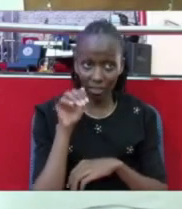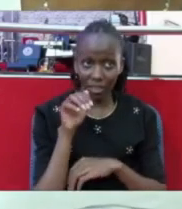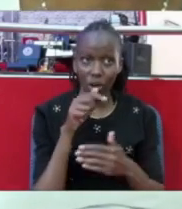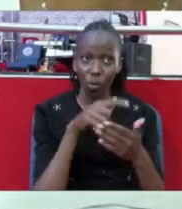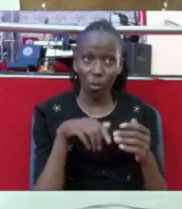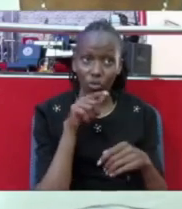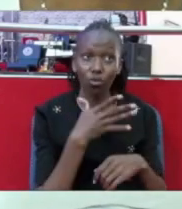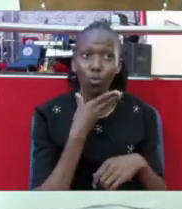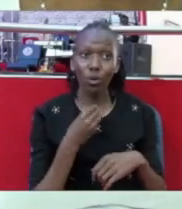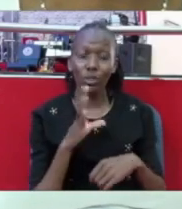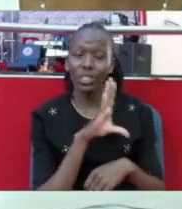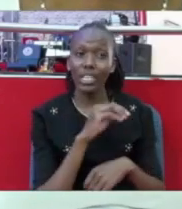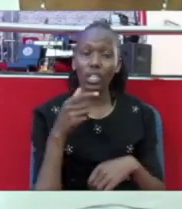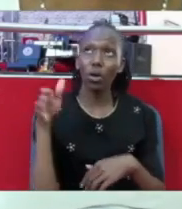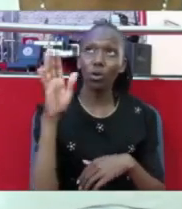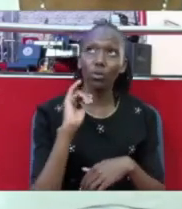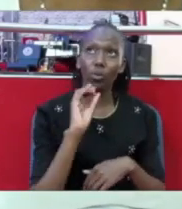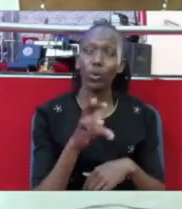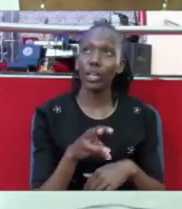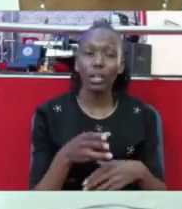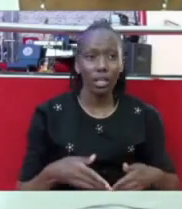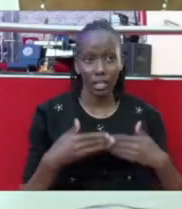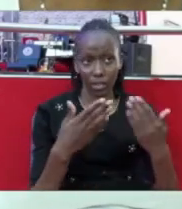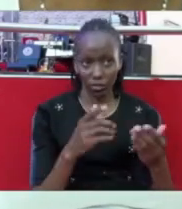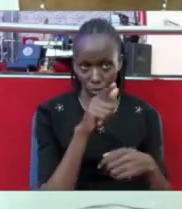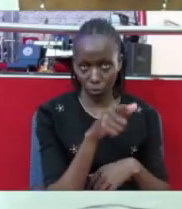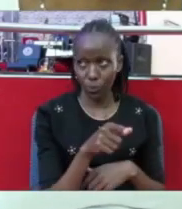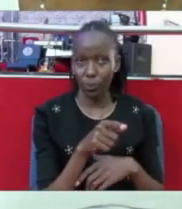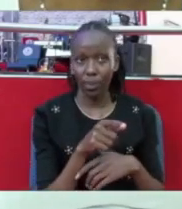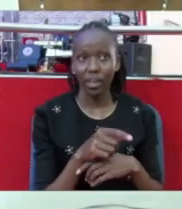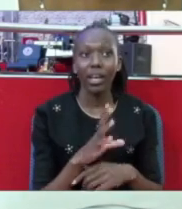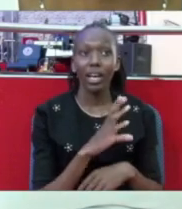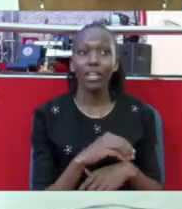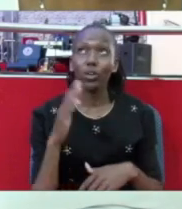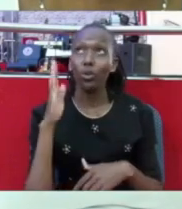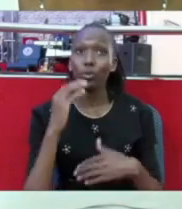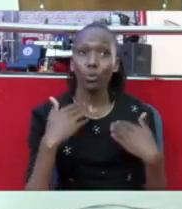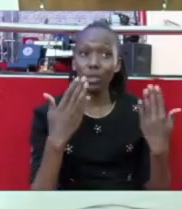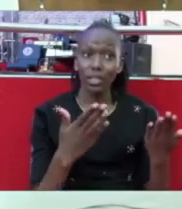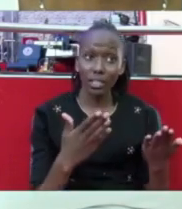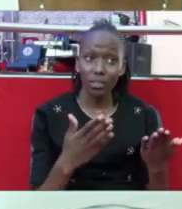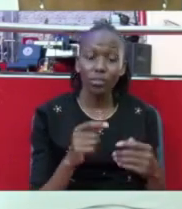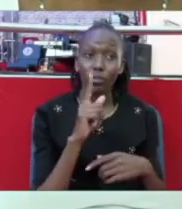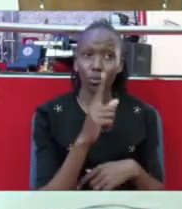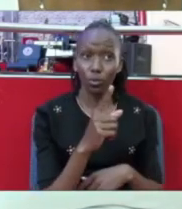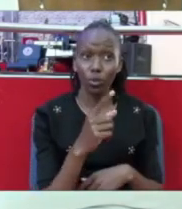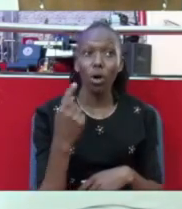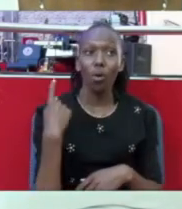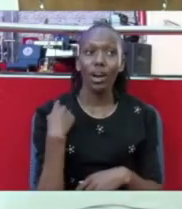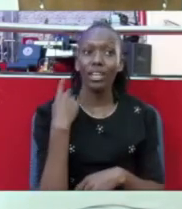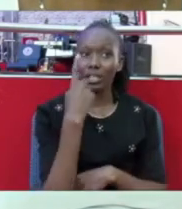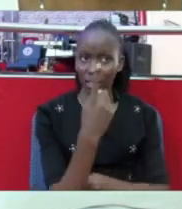it for you. Na Mungu atakupatia. And he gives you for this one reason. Na anakupa kwa sababu hii moja. That God may